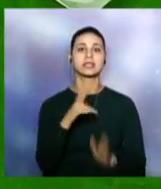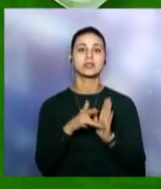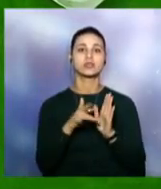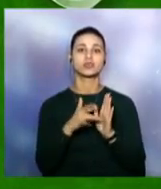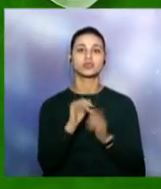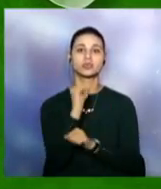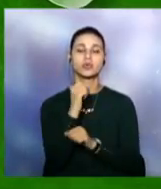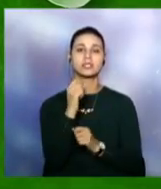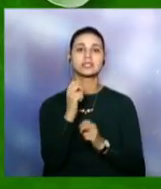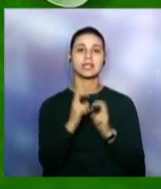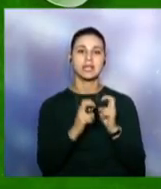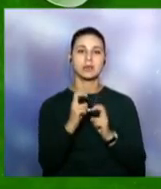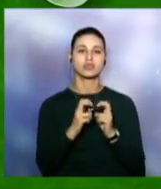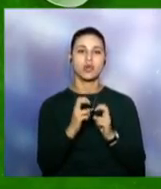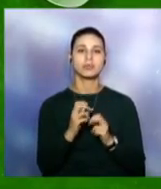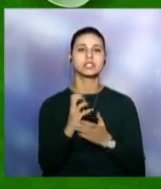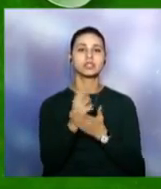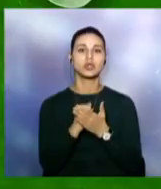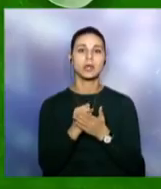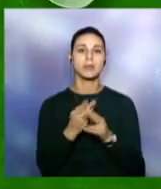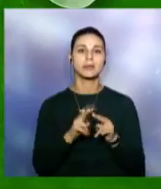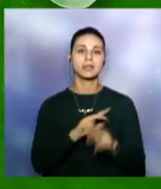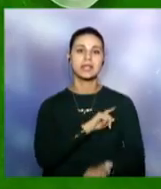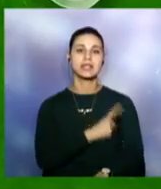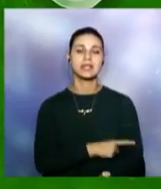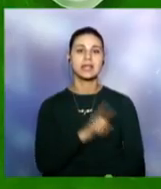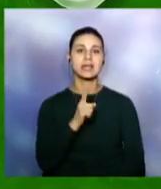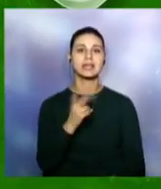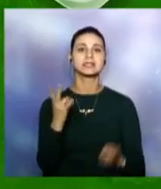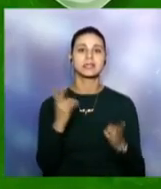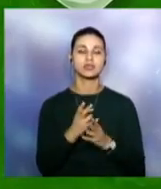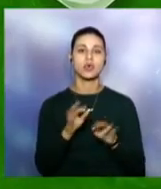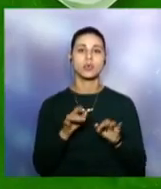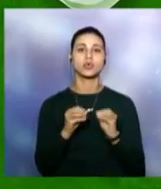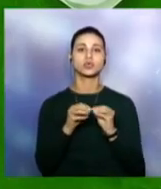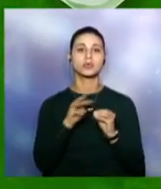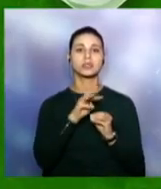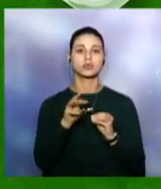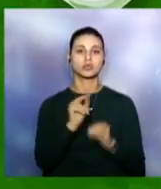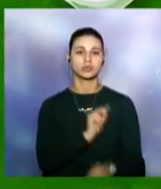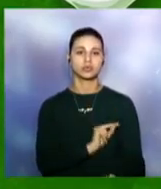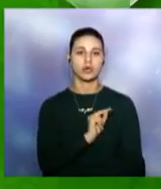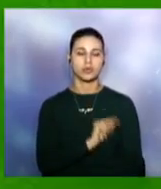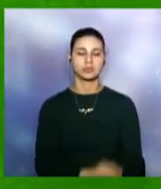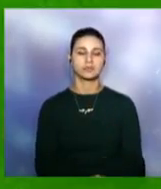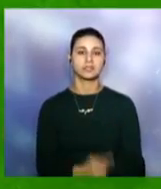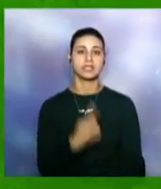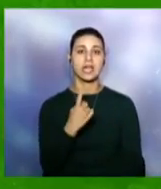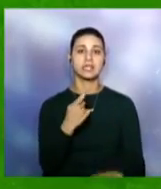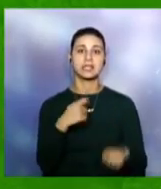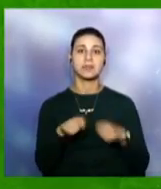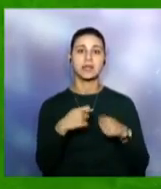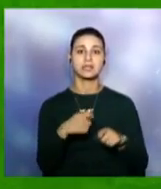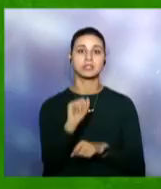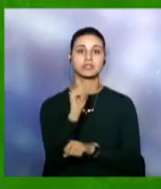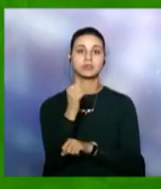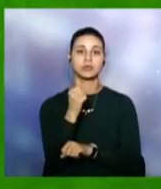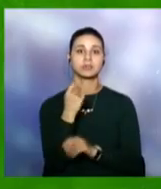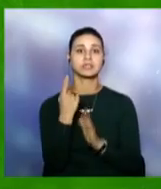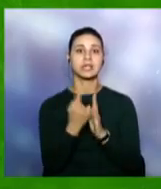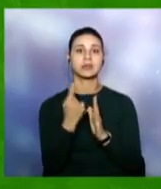გადამუშავებით იზოგება იმდენი ენერგია, რაც საჭიროა კომპიუტერის 15 წუთით მუშაობისთვის. ერთი პლასმასის ბოთლის